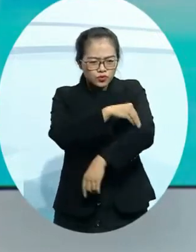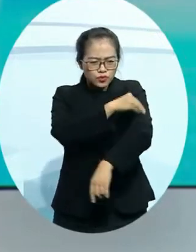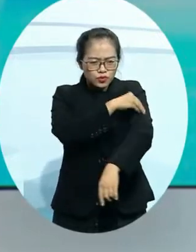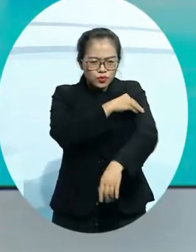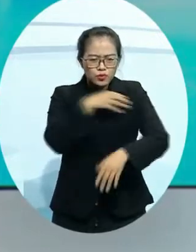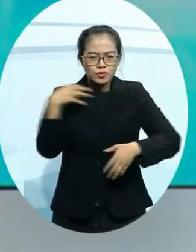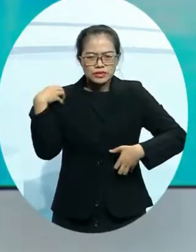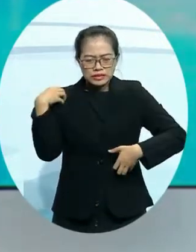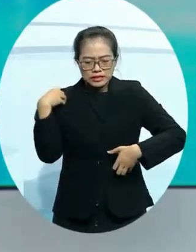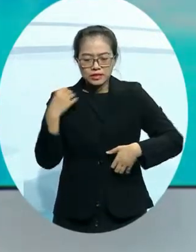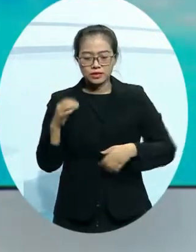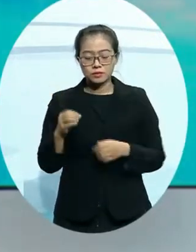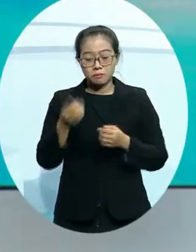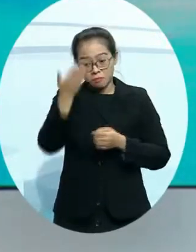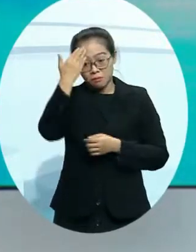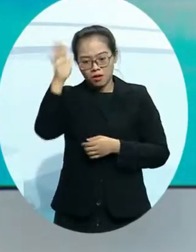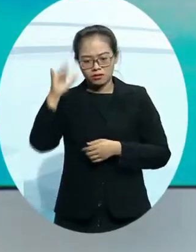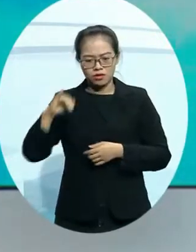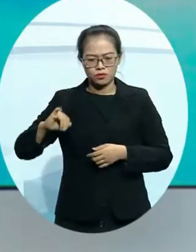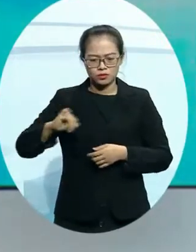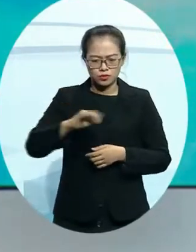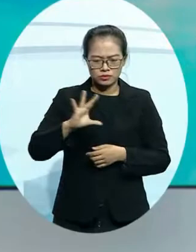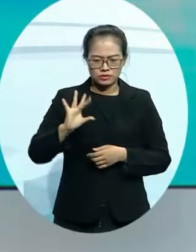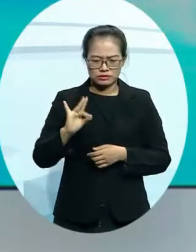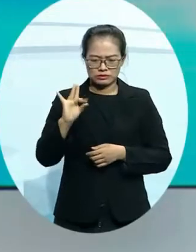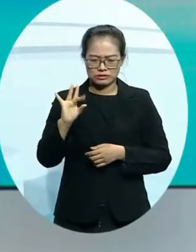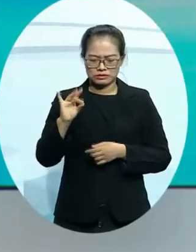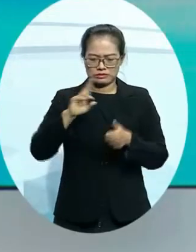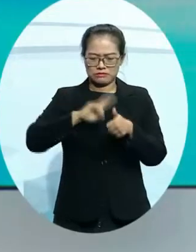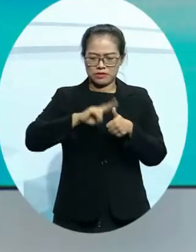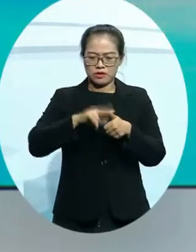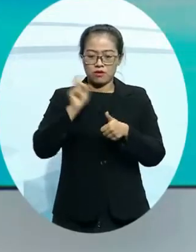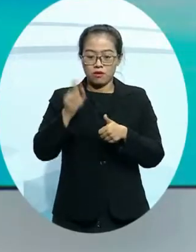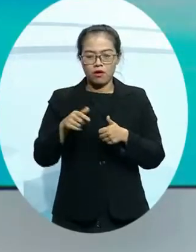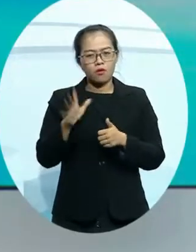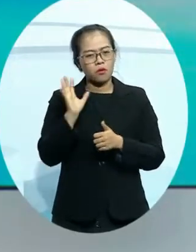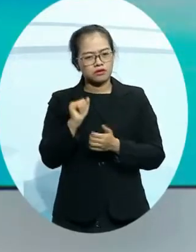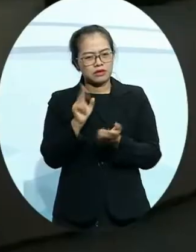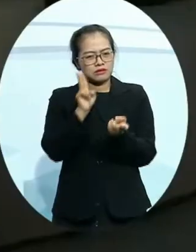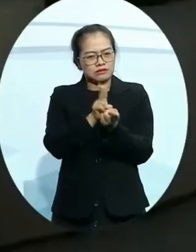của bệnh nhân. Điều này làm dấy lên khả năng căn bệnh này lây lan qua đường tình dục.